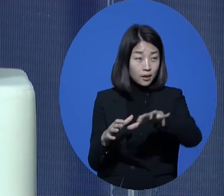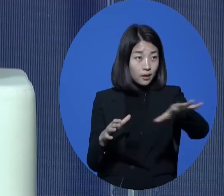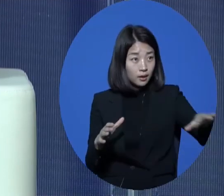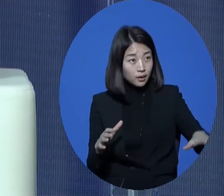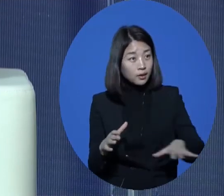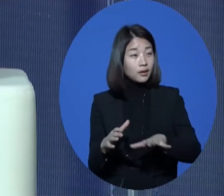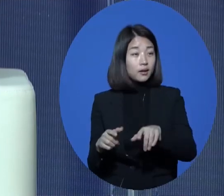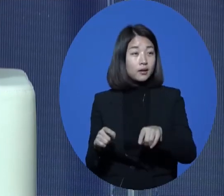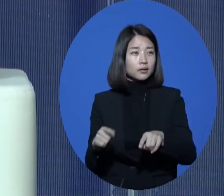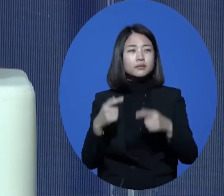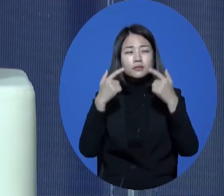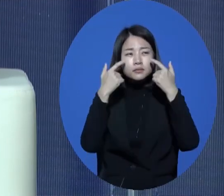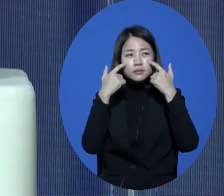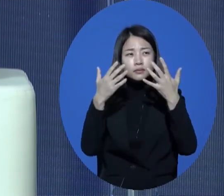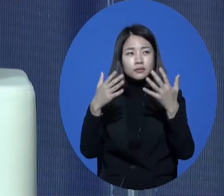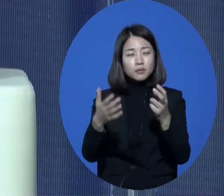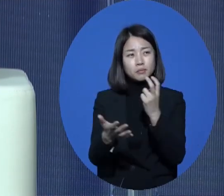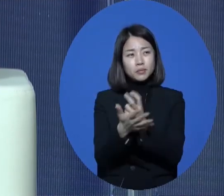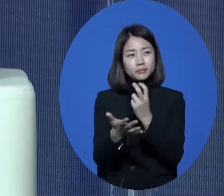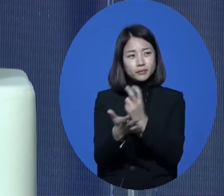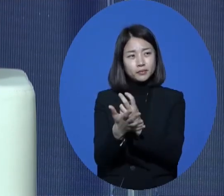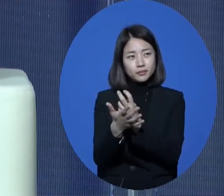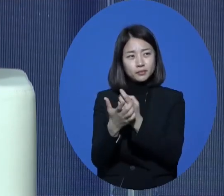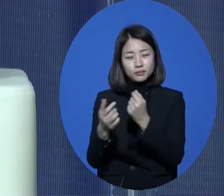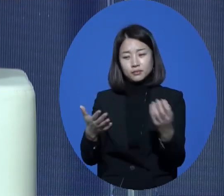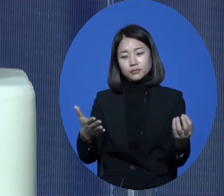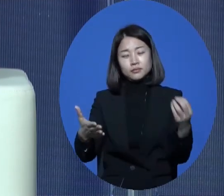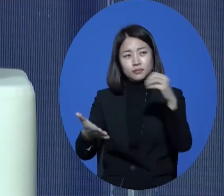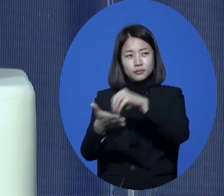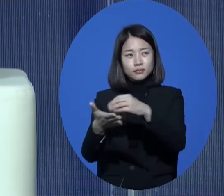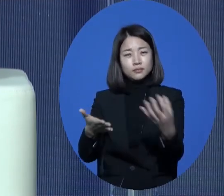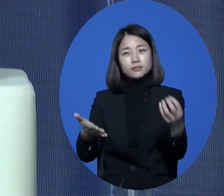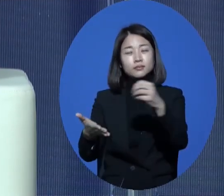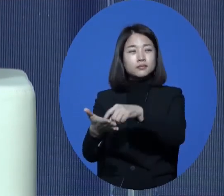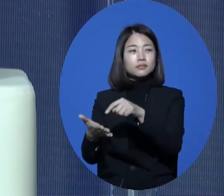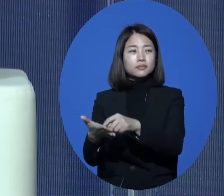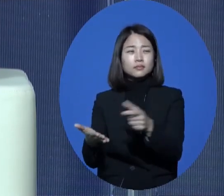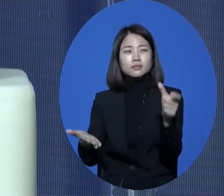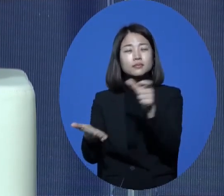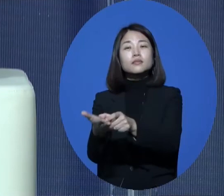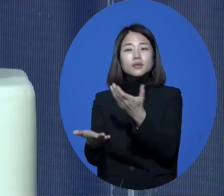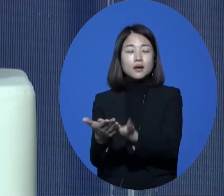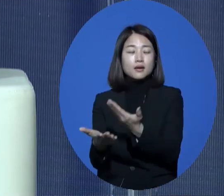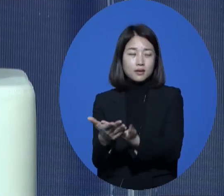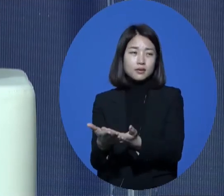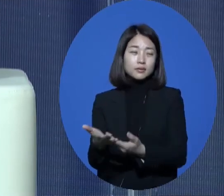부분을 명확하게 법률과 같은 정도의 기능을 가져갈 수 있도록